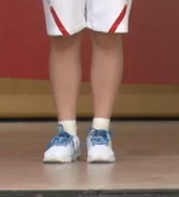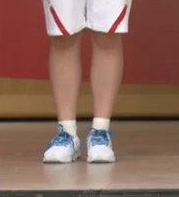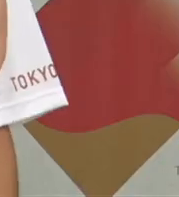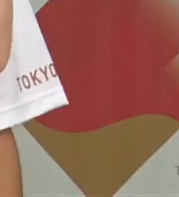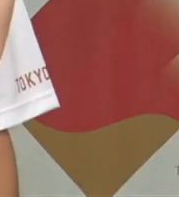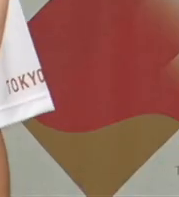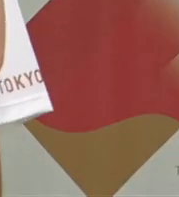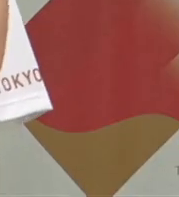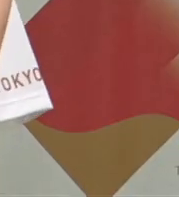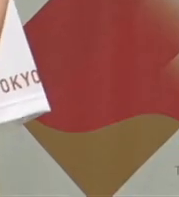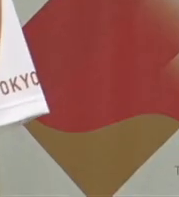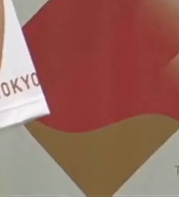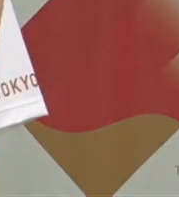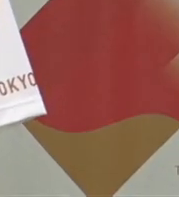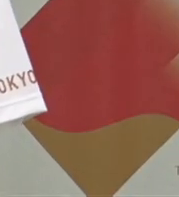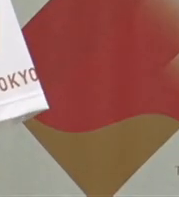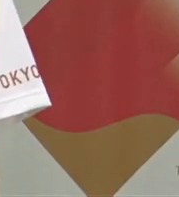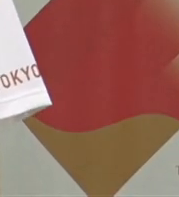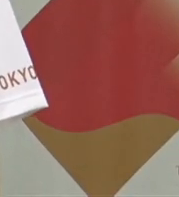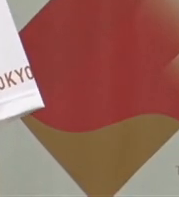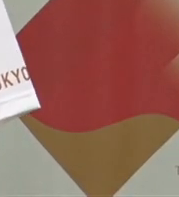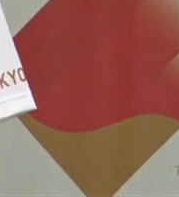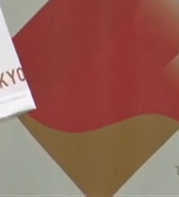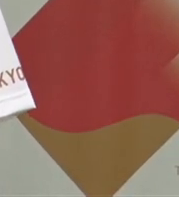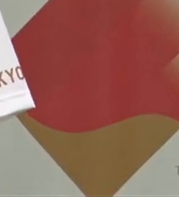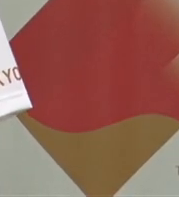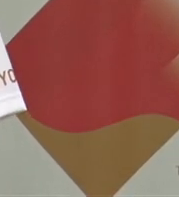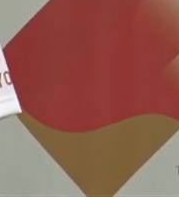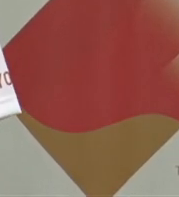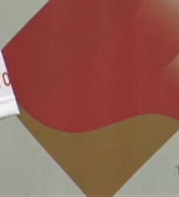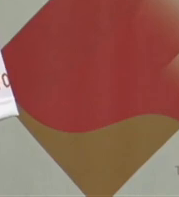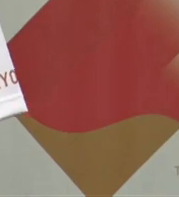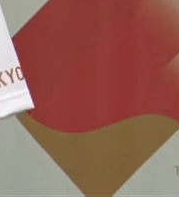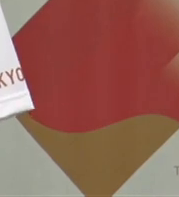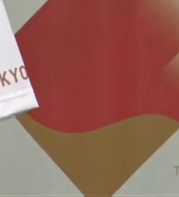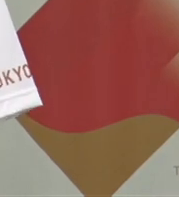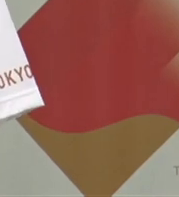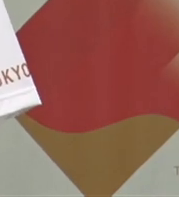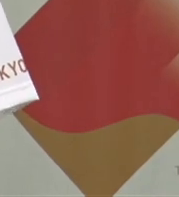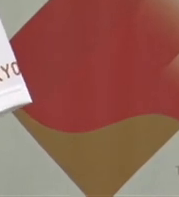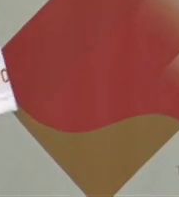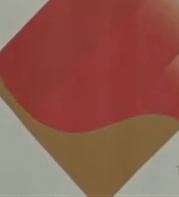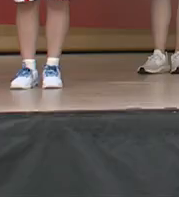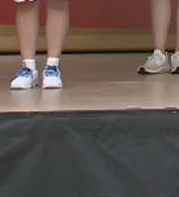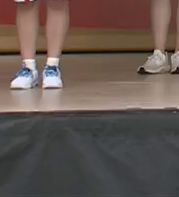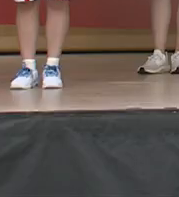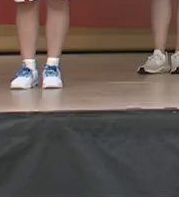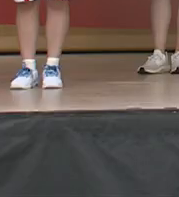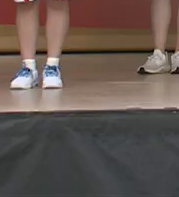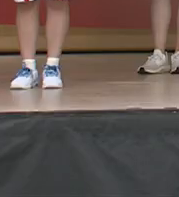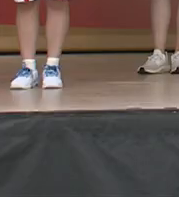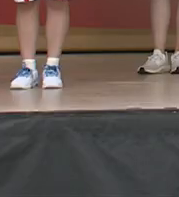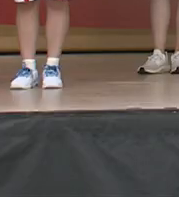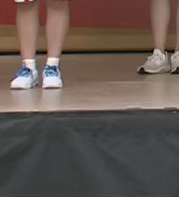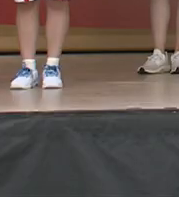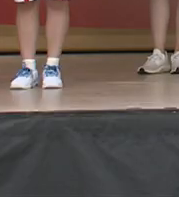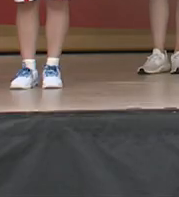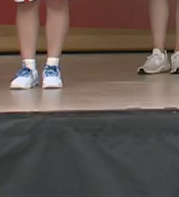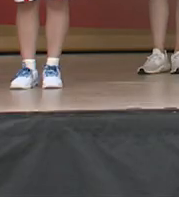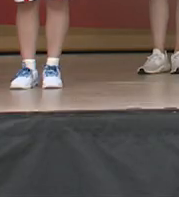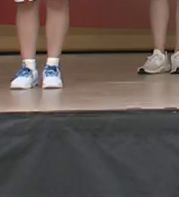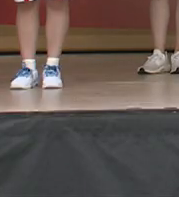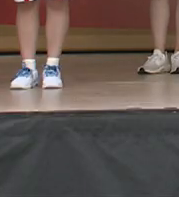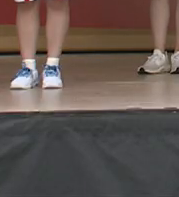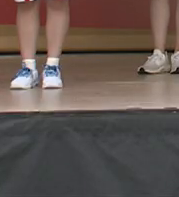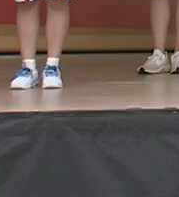失礼いたしました。以上で国立市の聖火ランナーの皆さんの記念撮影を終了いたします。それでは聖火ランナーの皆さんは